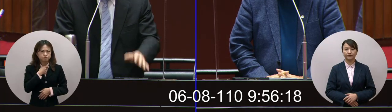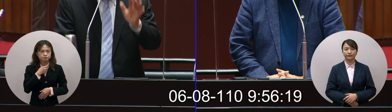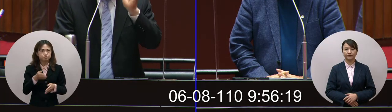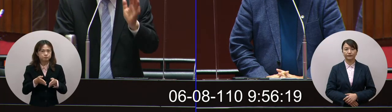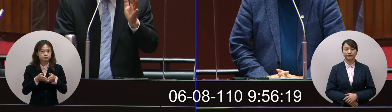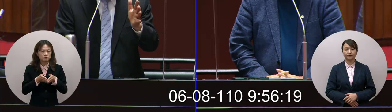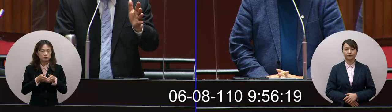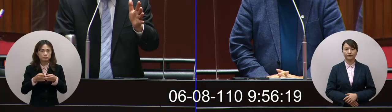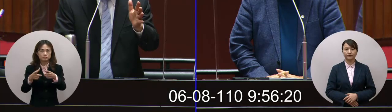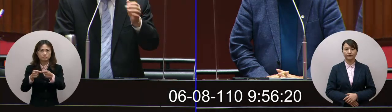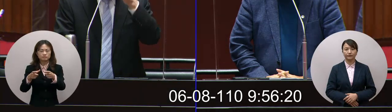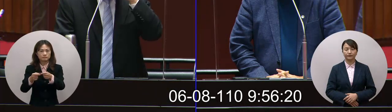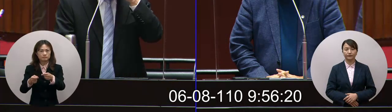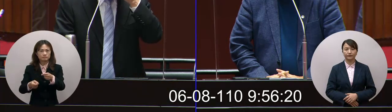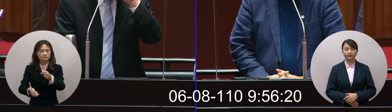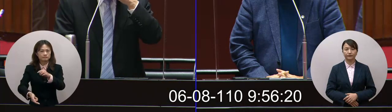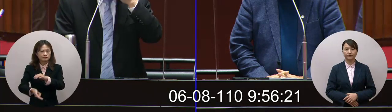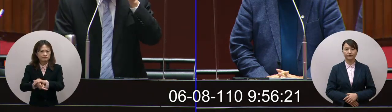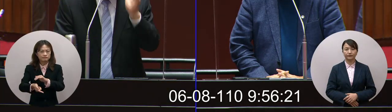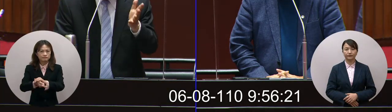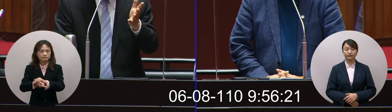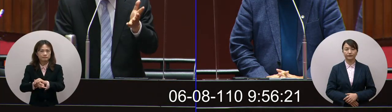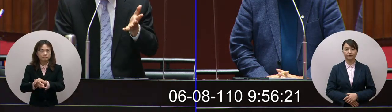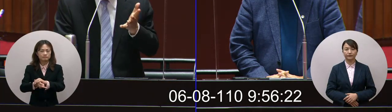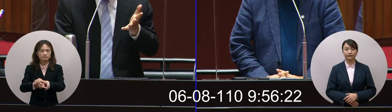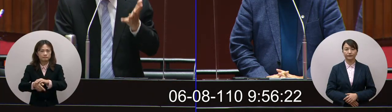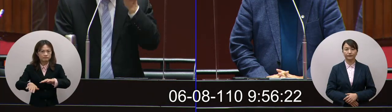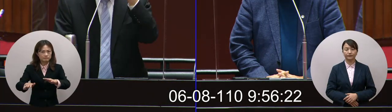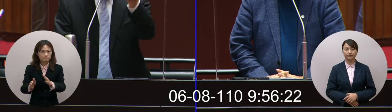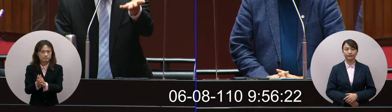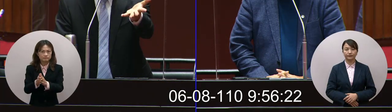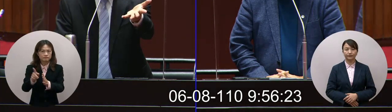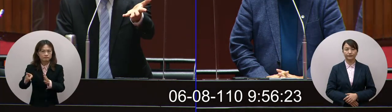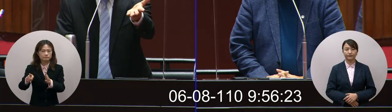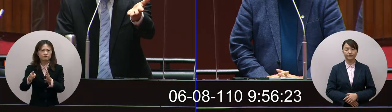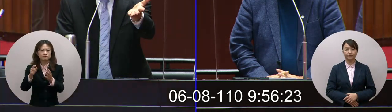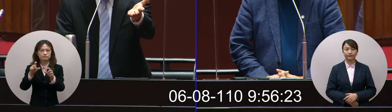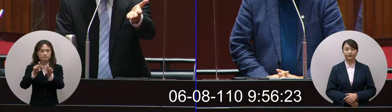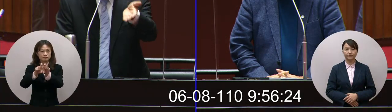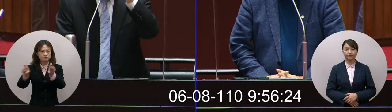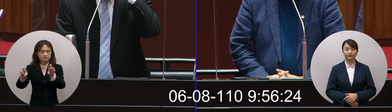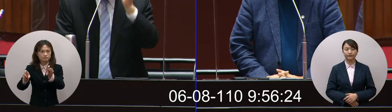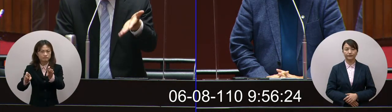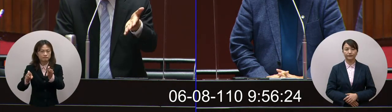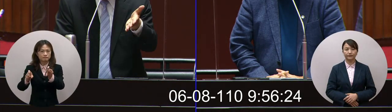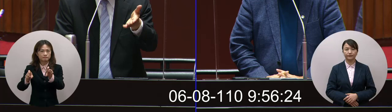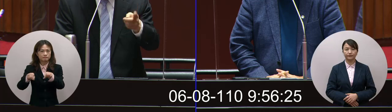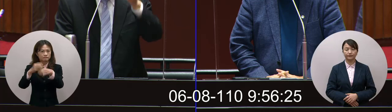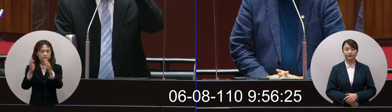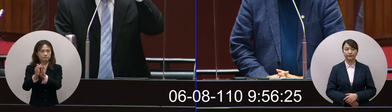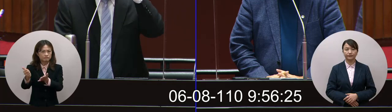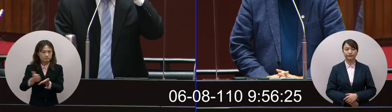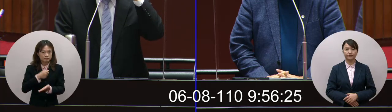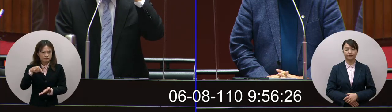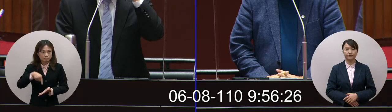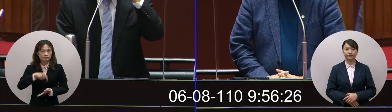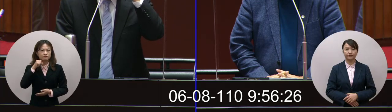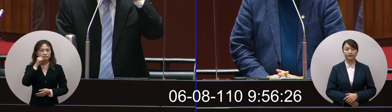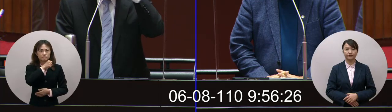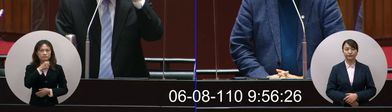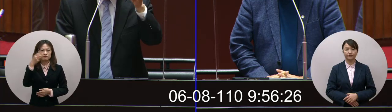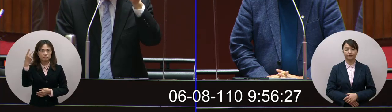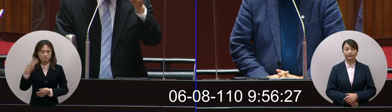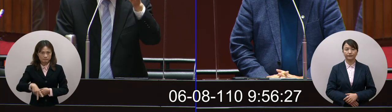把所有的他手上有的疫苗马上送到台湾，还表示是感